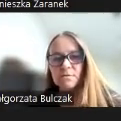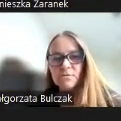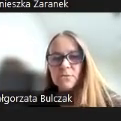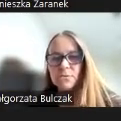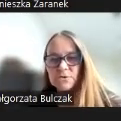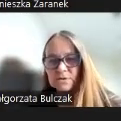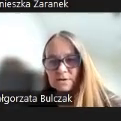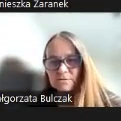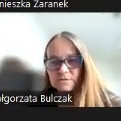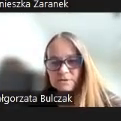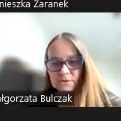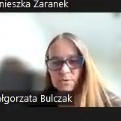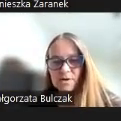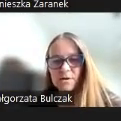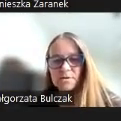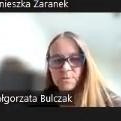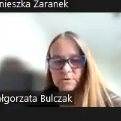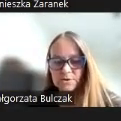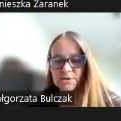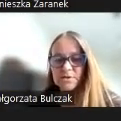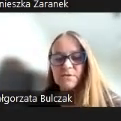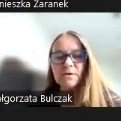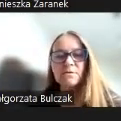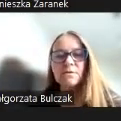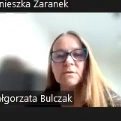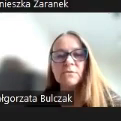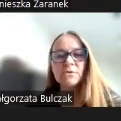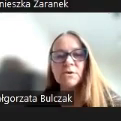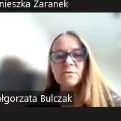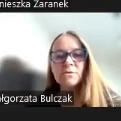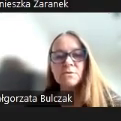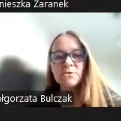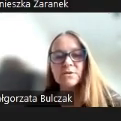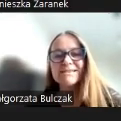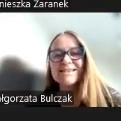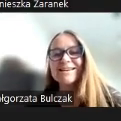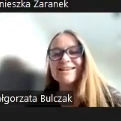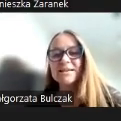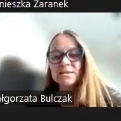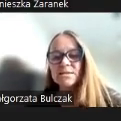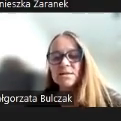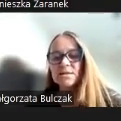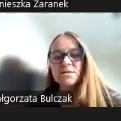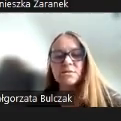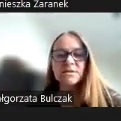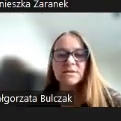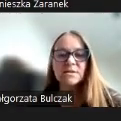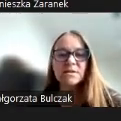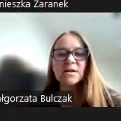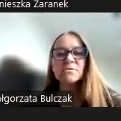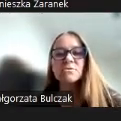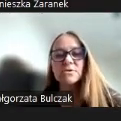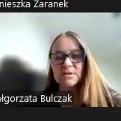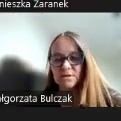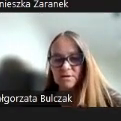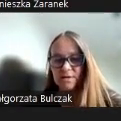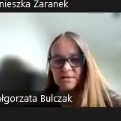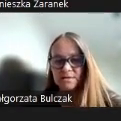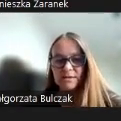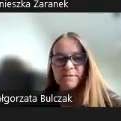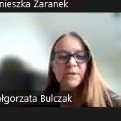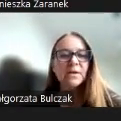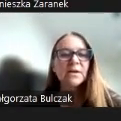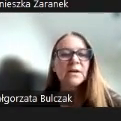jedno, włączenie w zwykłe społeczeństwo i w to, co się generalnie dzieje, czy to na terenie teatru, czy na